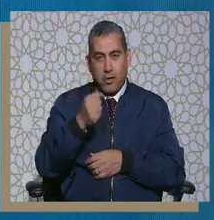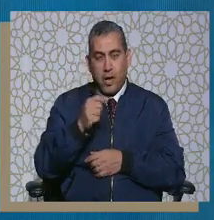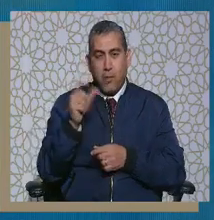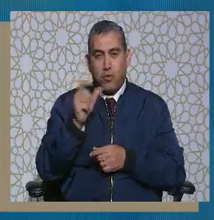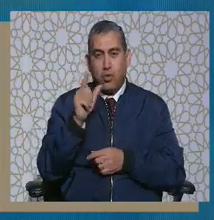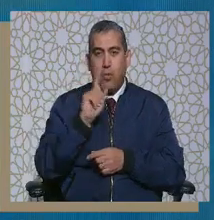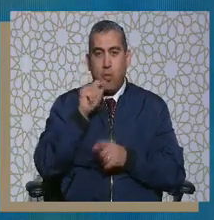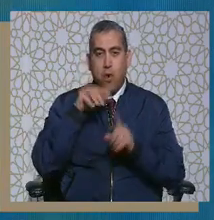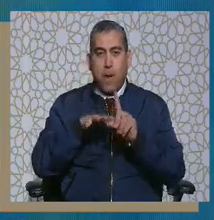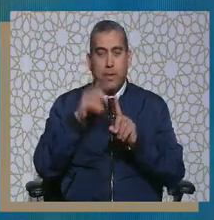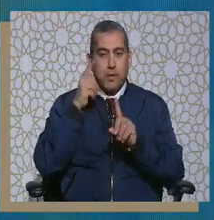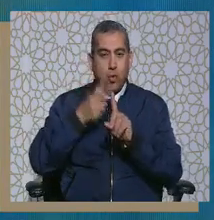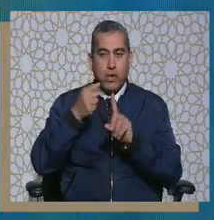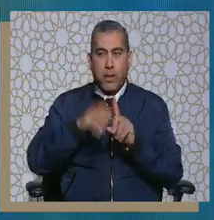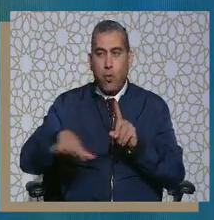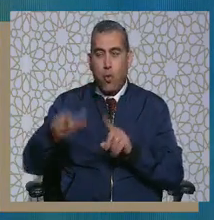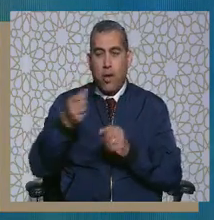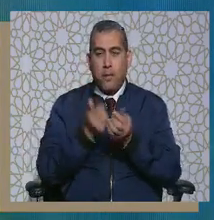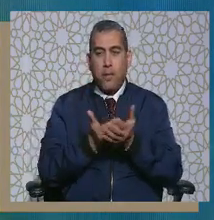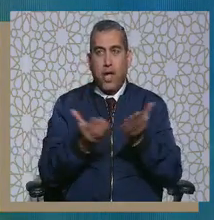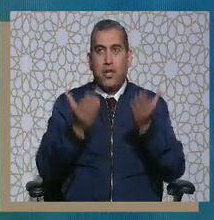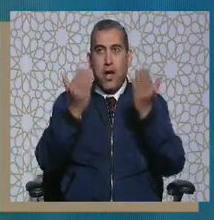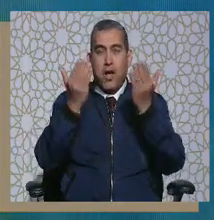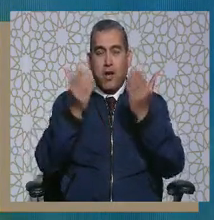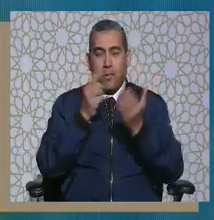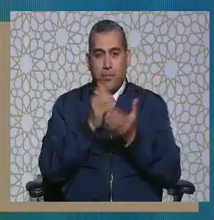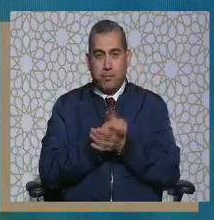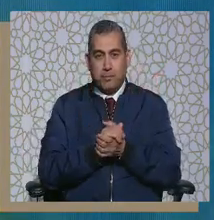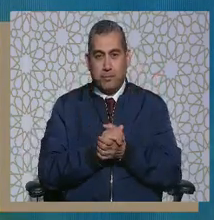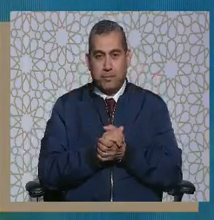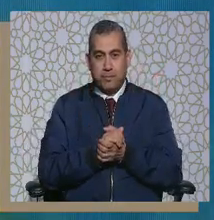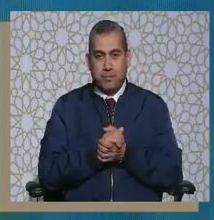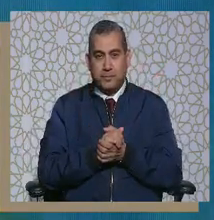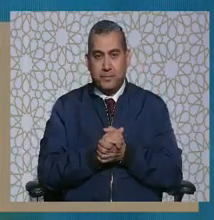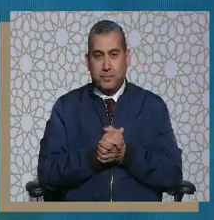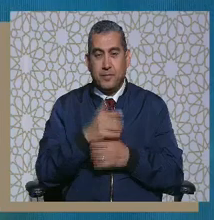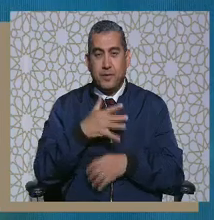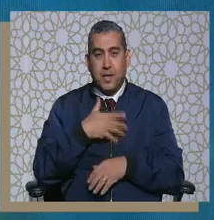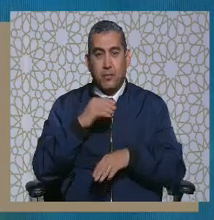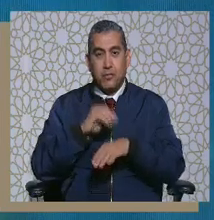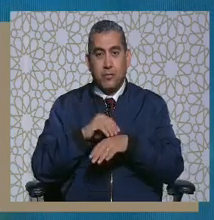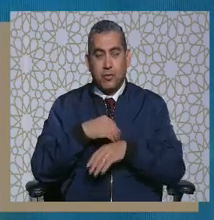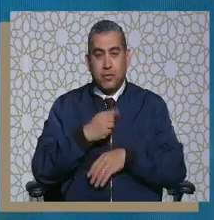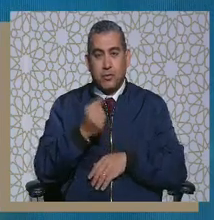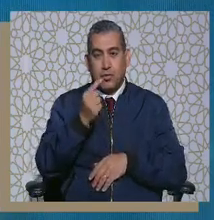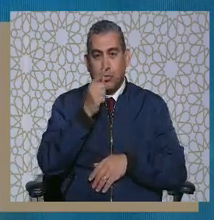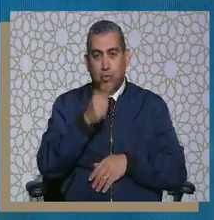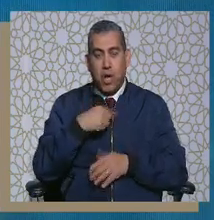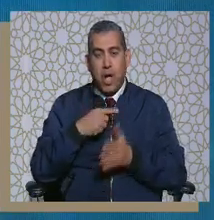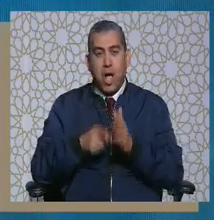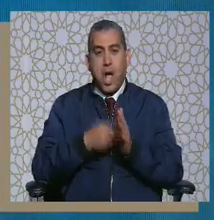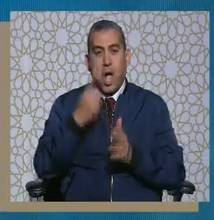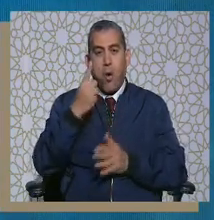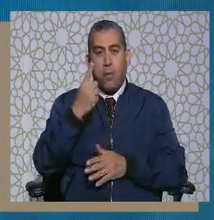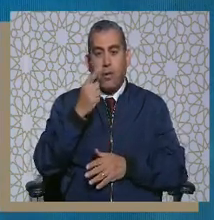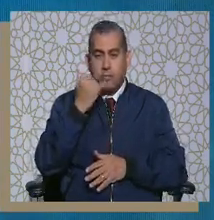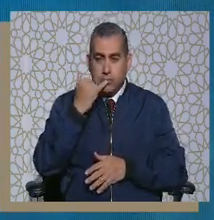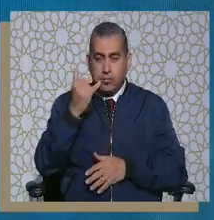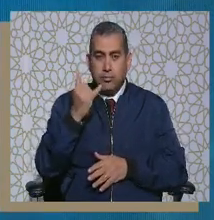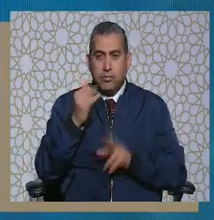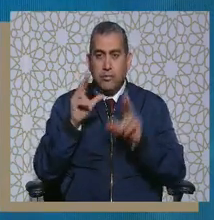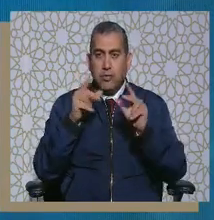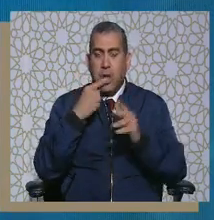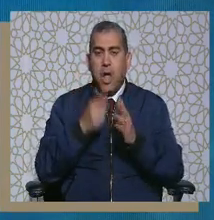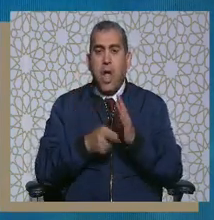بخير يا يا رب يا رب يا رب انابي يا شيخ لو سمحت معلش انا اول مره في حياتي اتصل حتى على